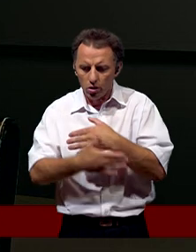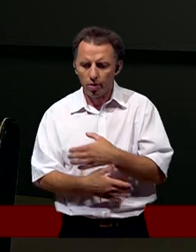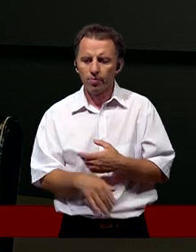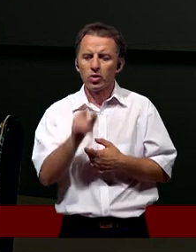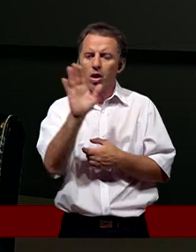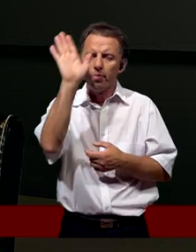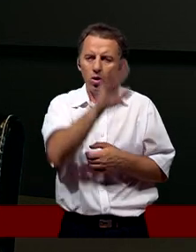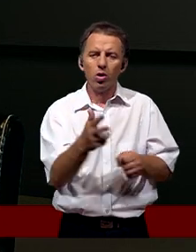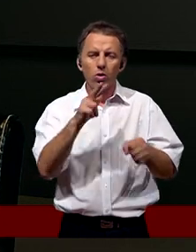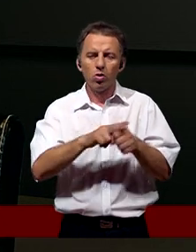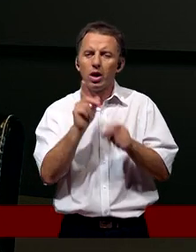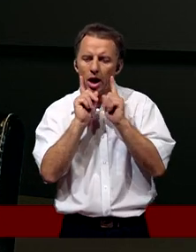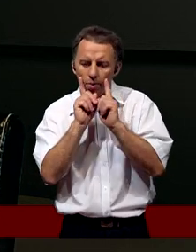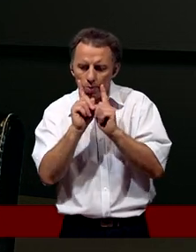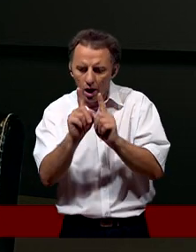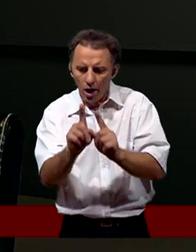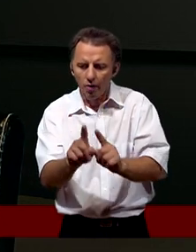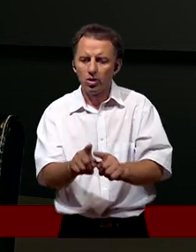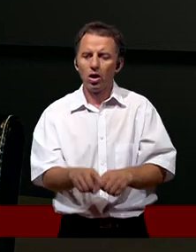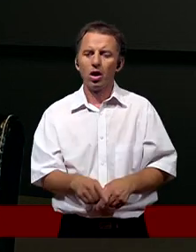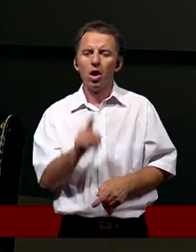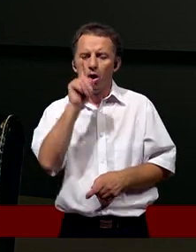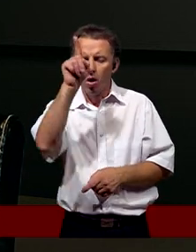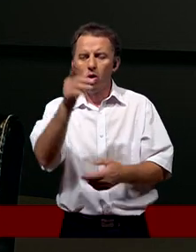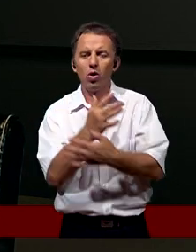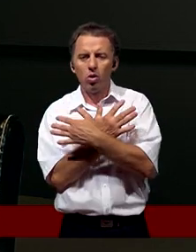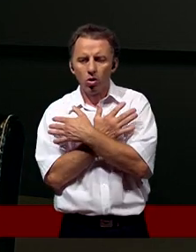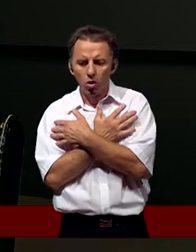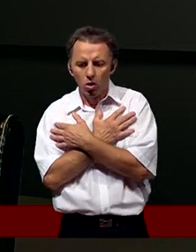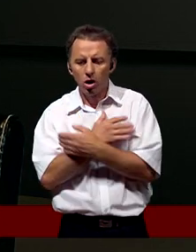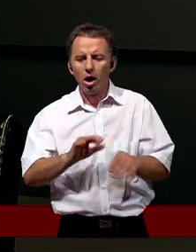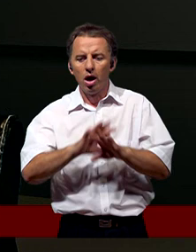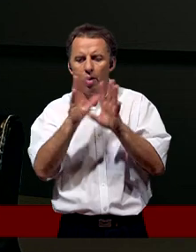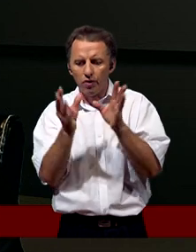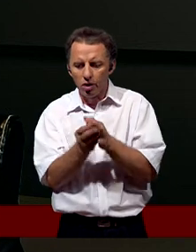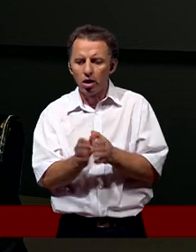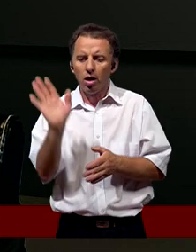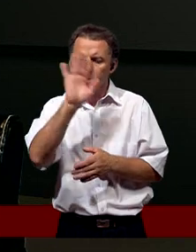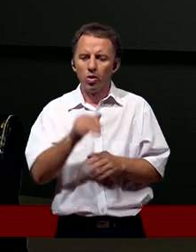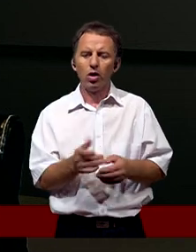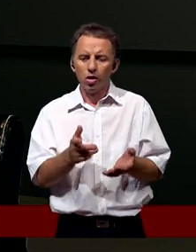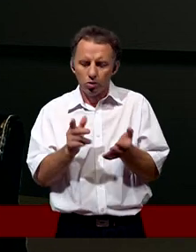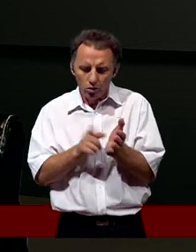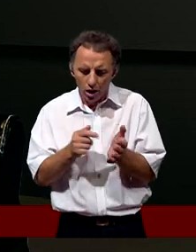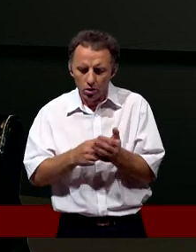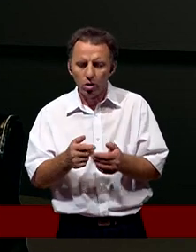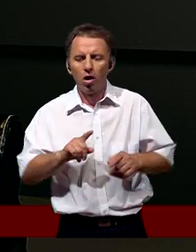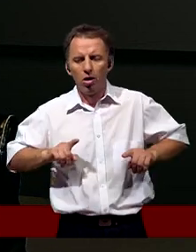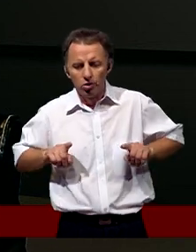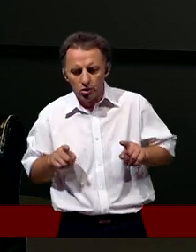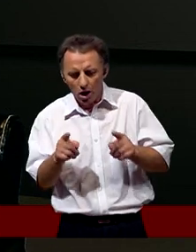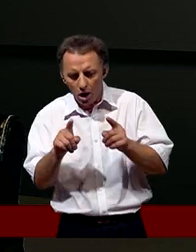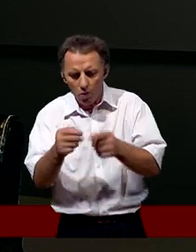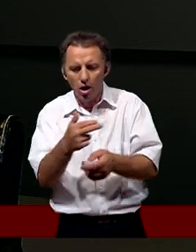pokazuje mu właśnie, że on jest Bogiem, który naprawdę pokazuje mu, że on kocha wszystkich. I właśnie tak Pan Bóg mi się wydaje, że często w nas działa, prawda,